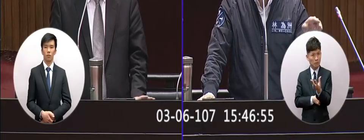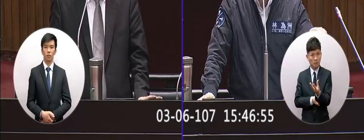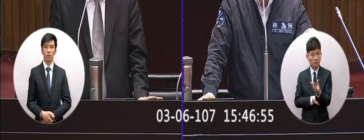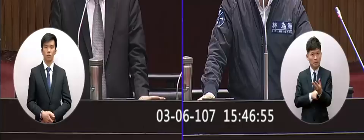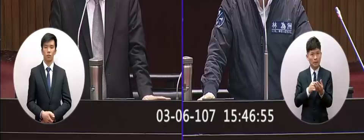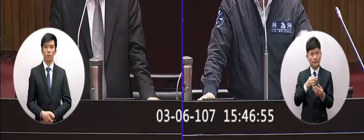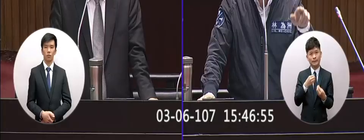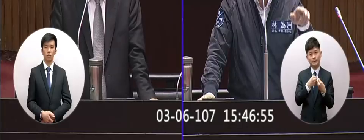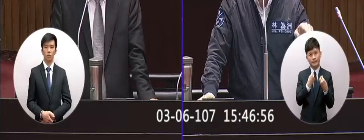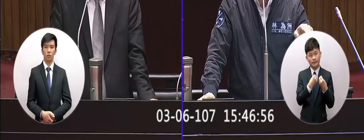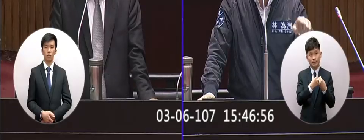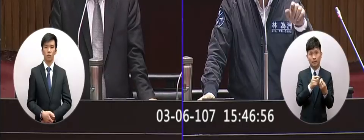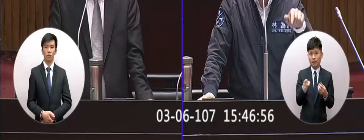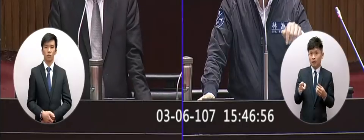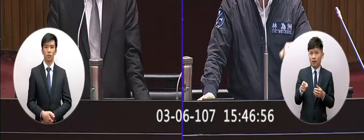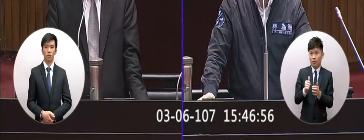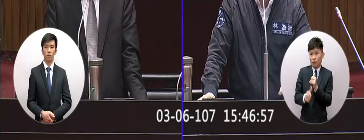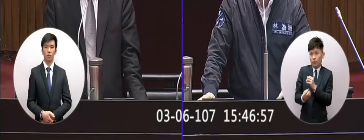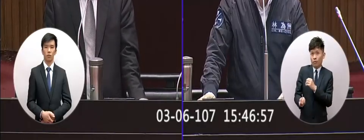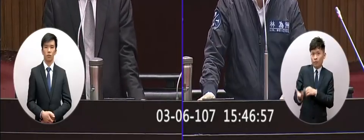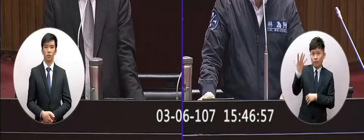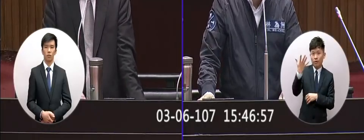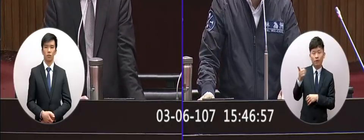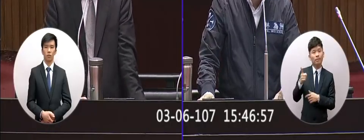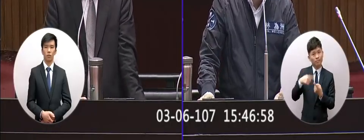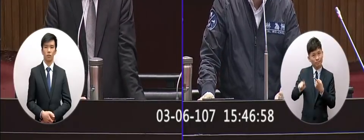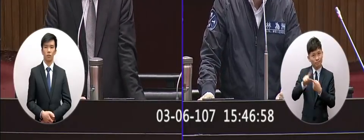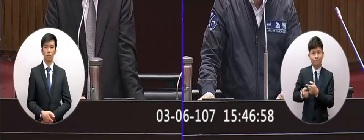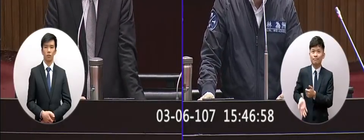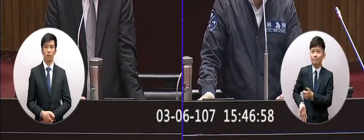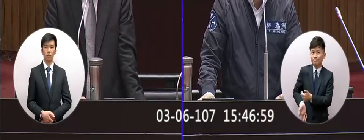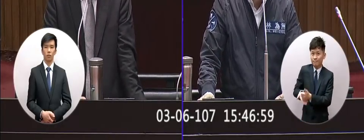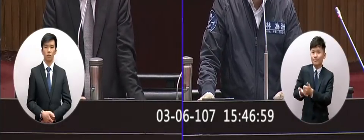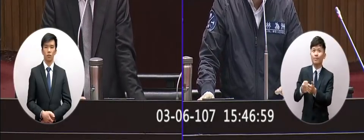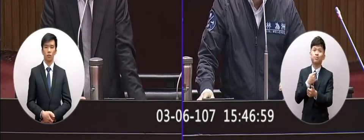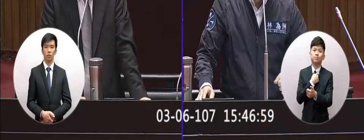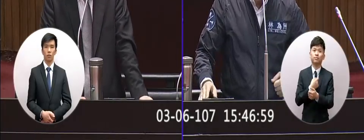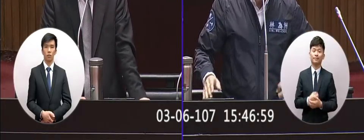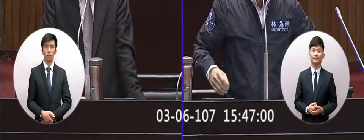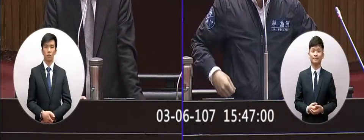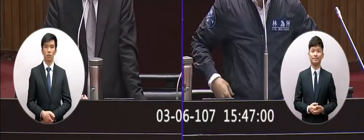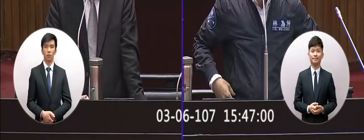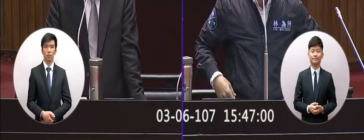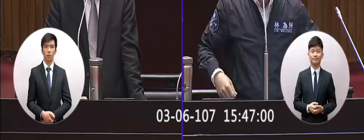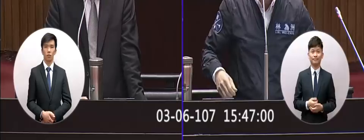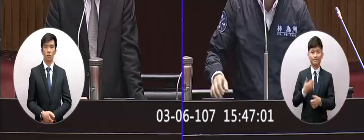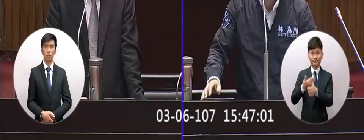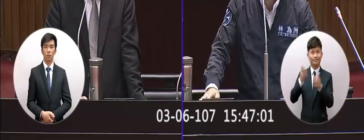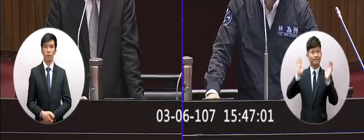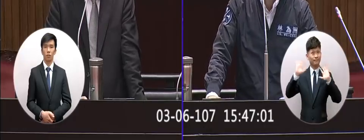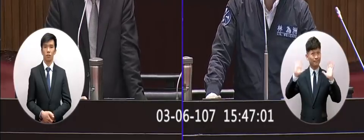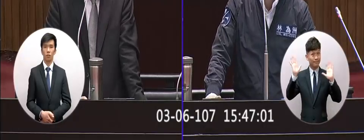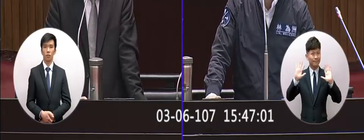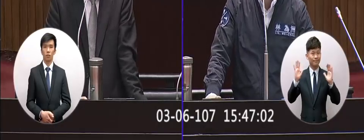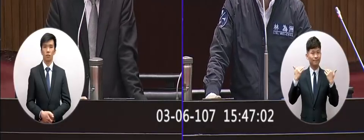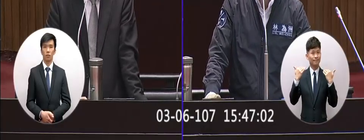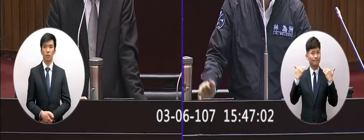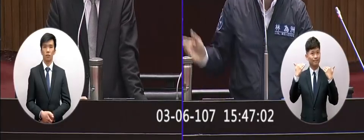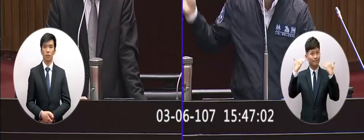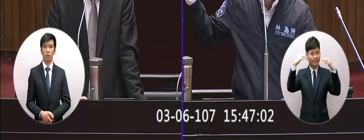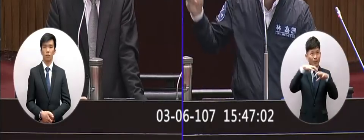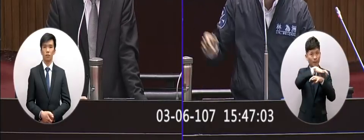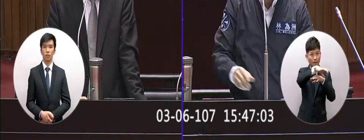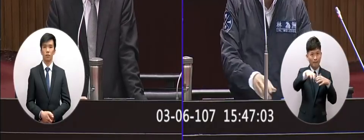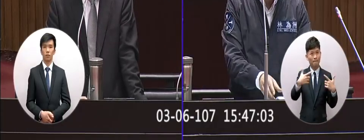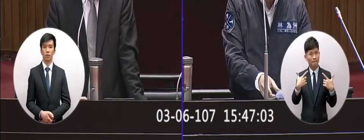下，那个地方这样子，我们应该要多加鼓励了。我们希望要给孩子一个友善成长的环境。